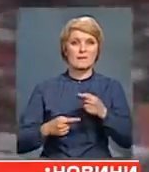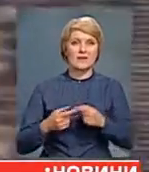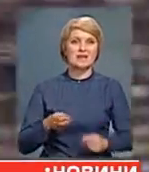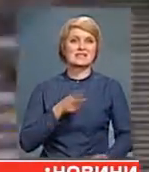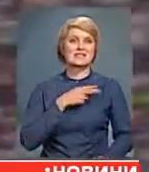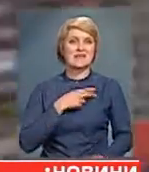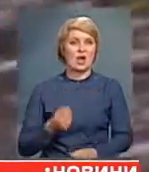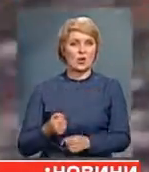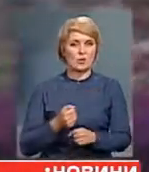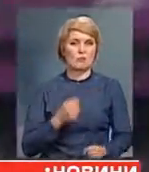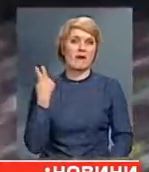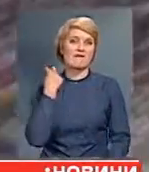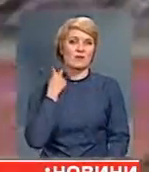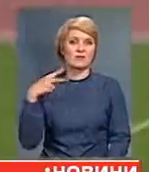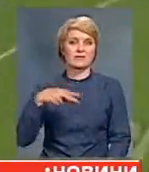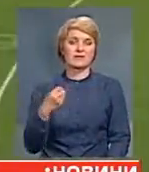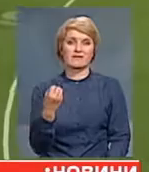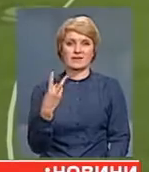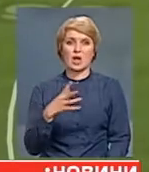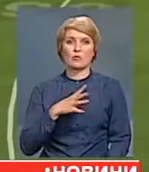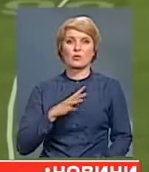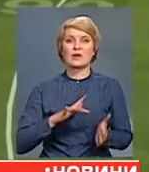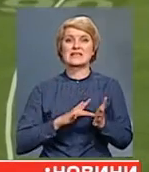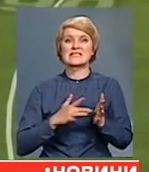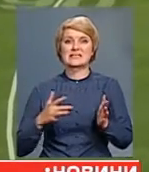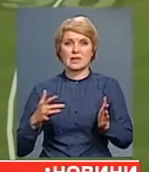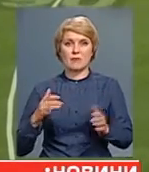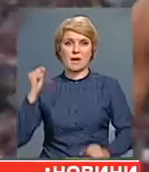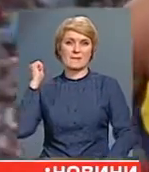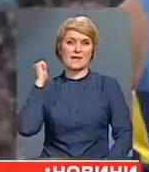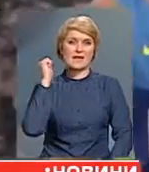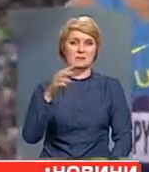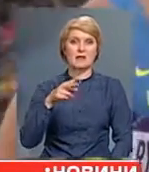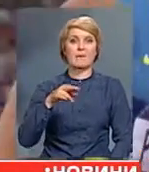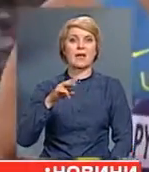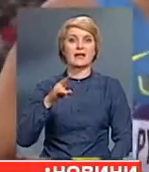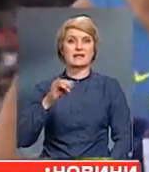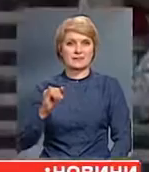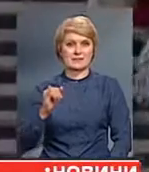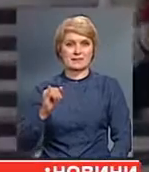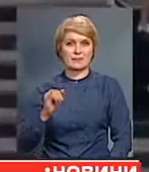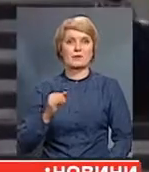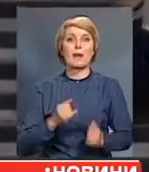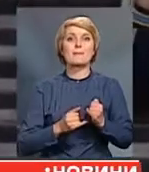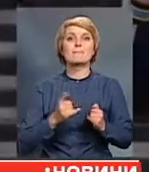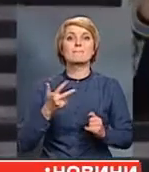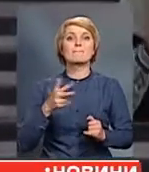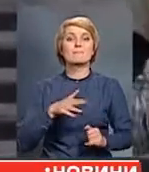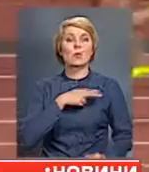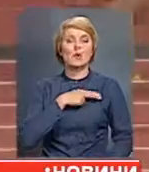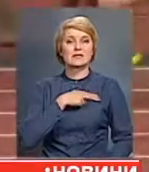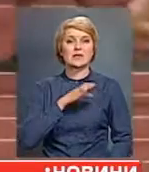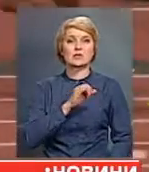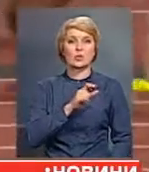нагородами. Зокрема, в Лондоні 2012 було срібло метальника списа Олександра П'ятниці, бронза Ольги Саладухи і третє місце